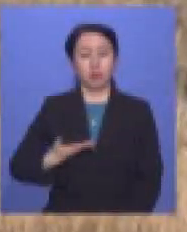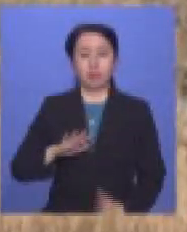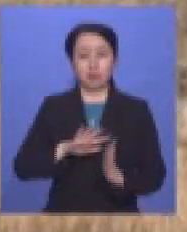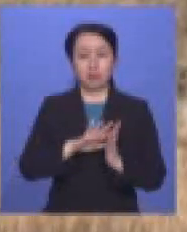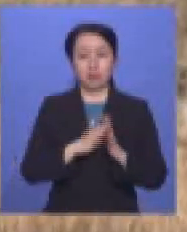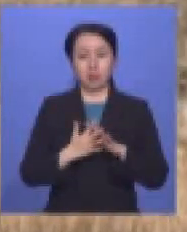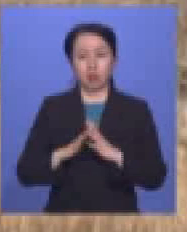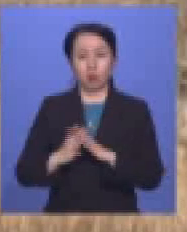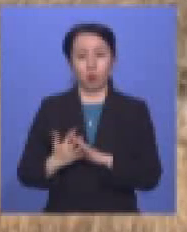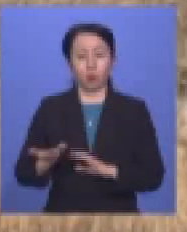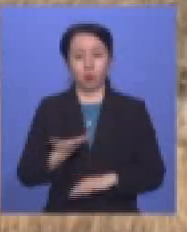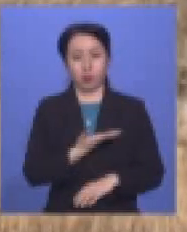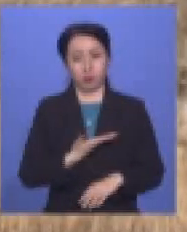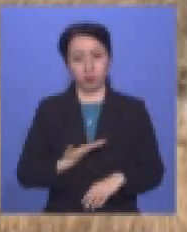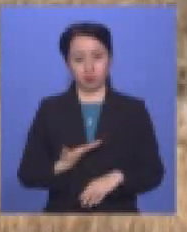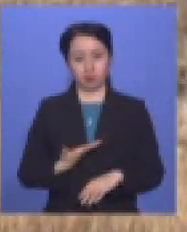как вы знаете,